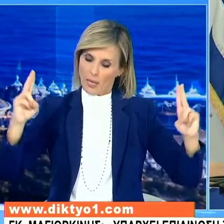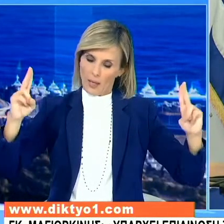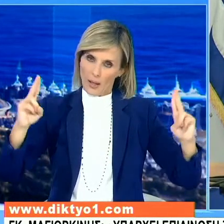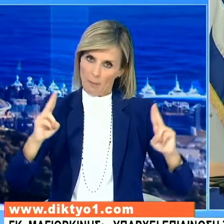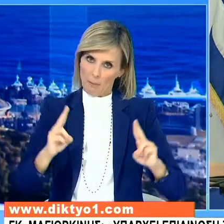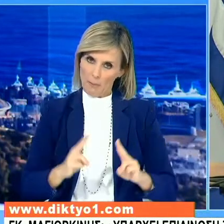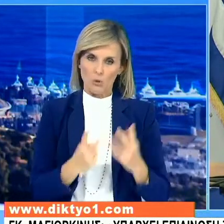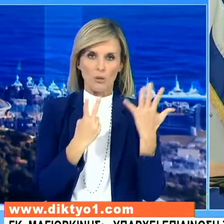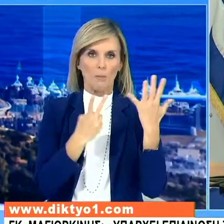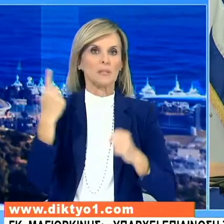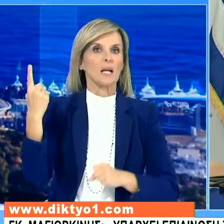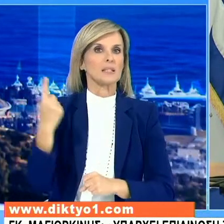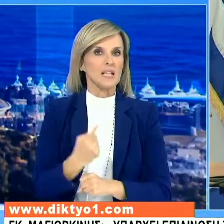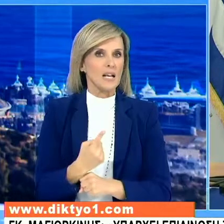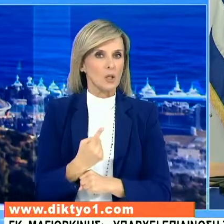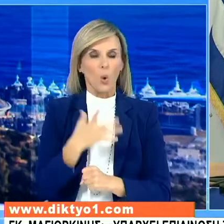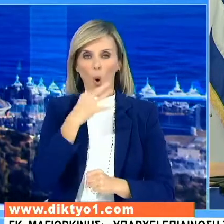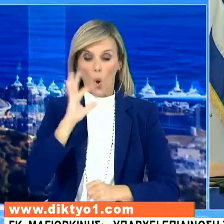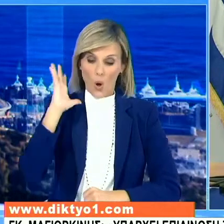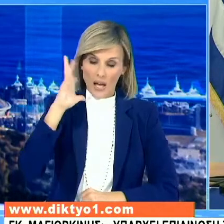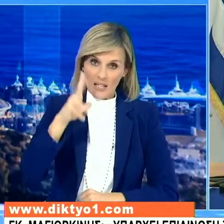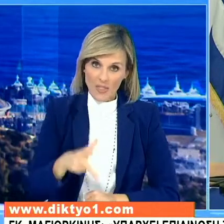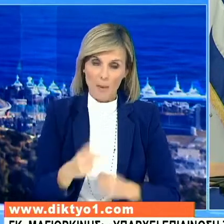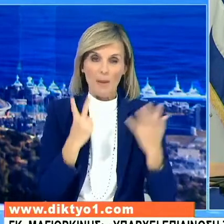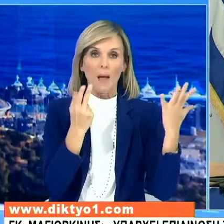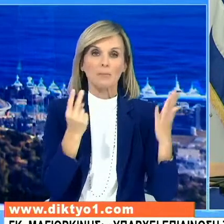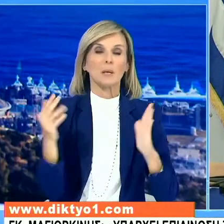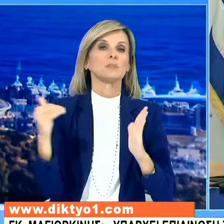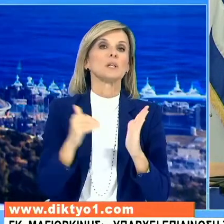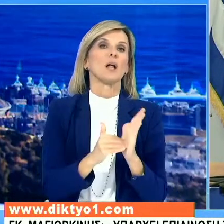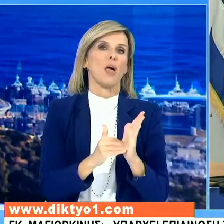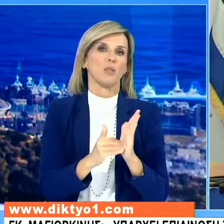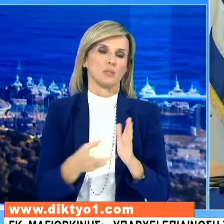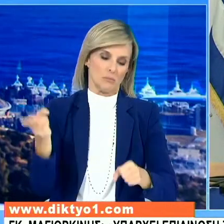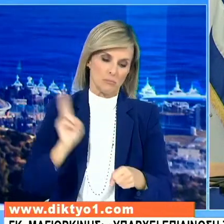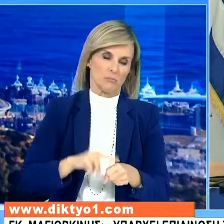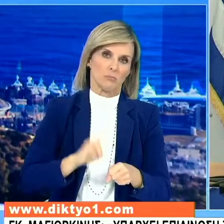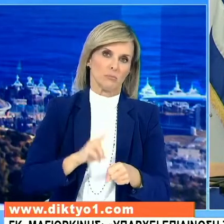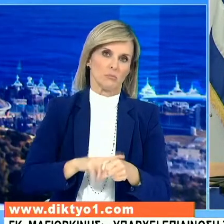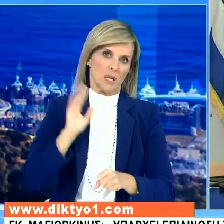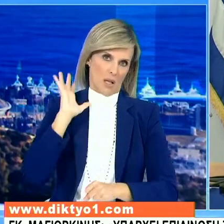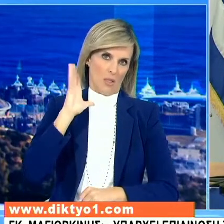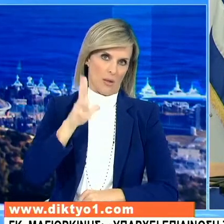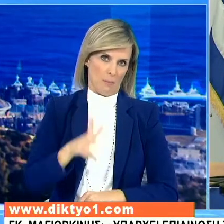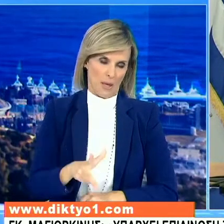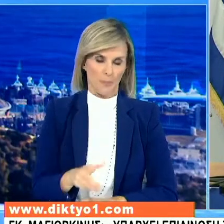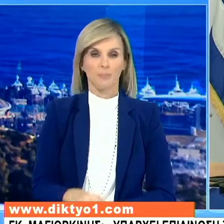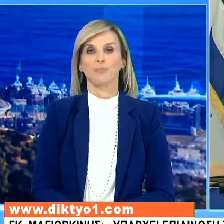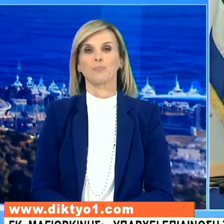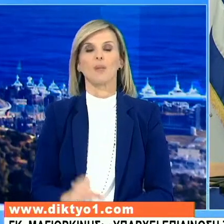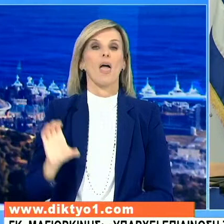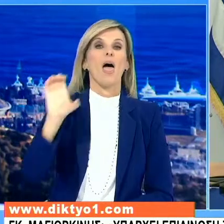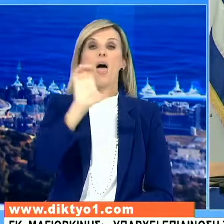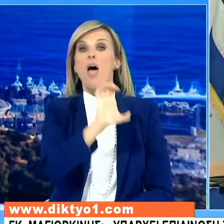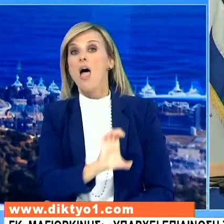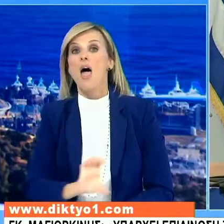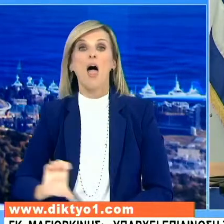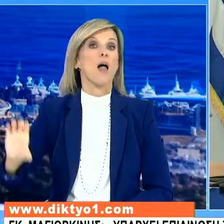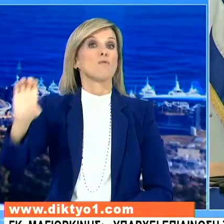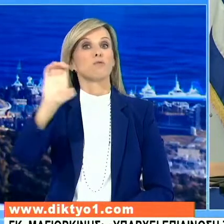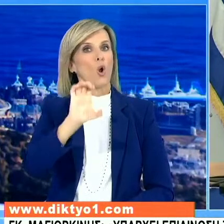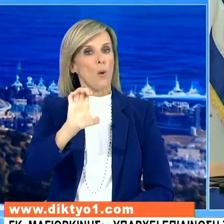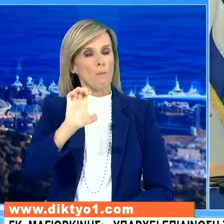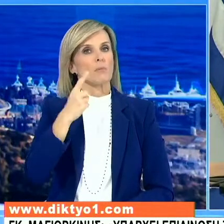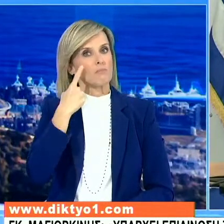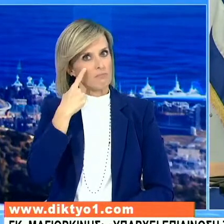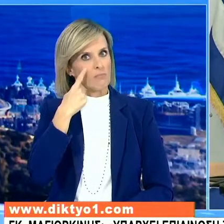τελευταίας εβδομάδας, καθώς καταγράφηκαν 7.500 θάνατοι ανά ημέρα. Η επιδημία στην Ευρώπη την τελευταία εβδομάδα δείχνει μικρή τάση